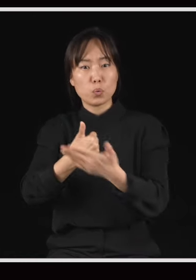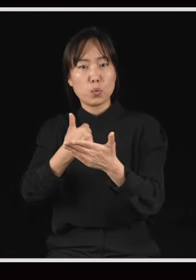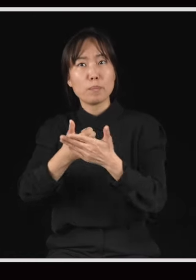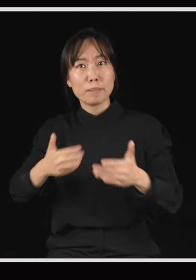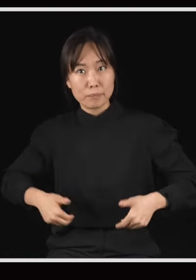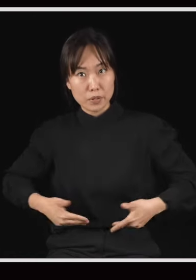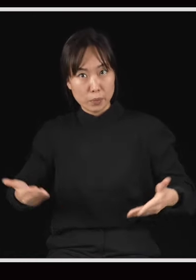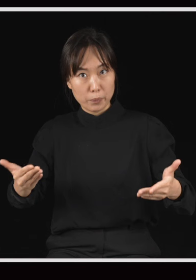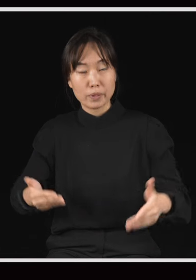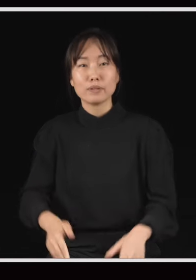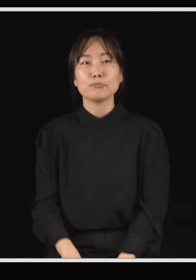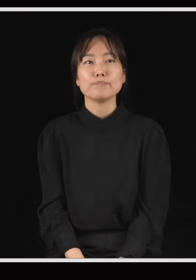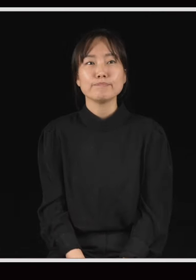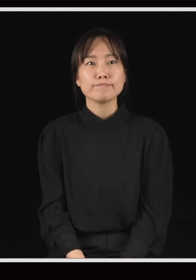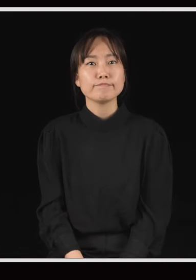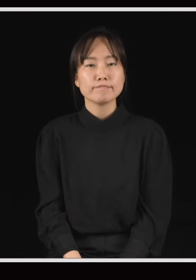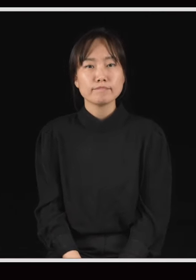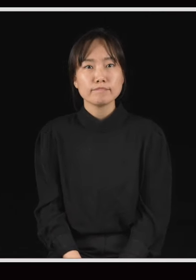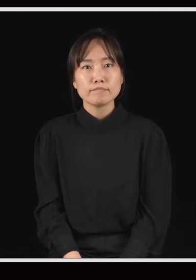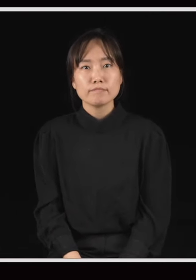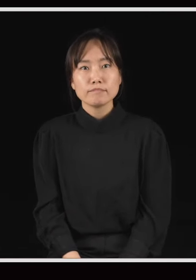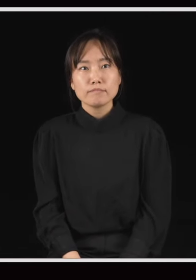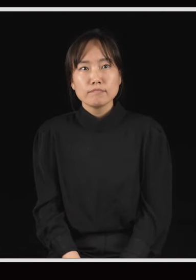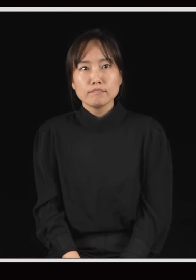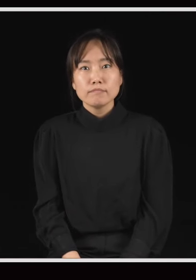돌봄 요구가 필요하지 않을 수 있는 거예요.